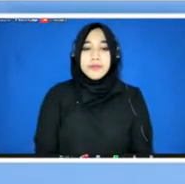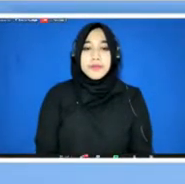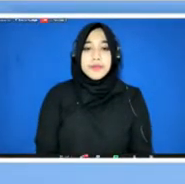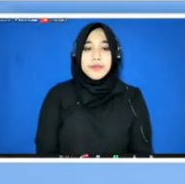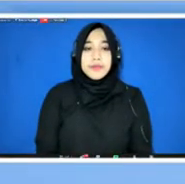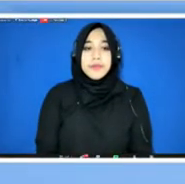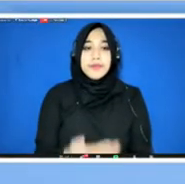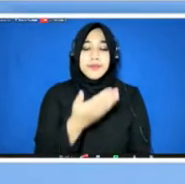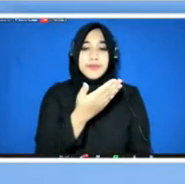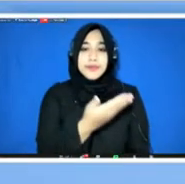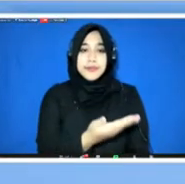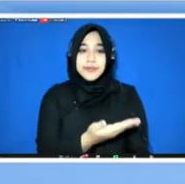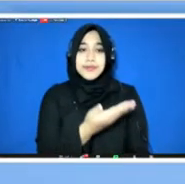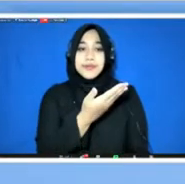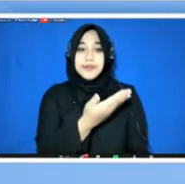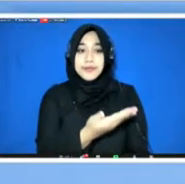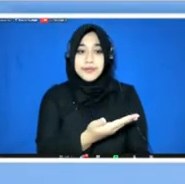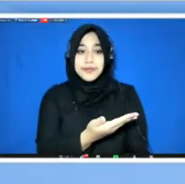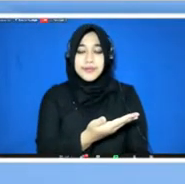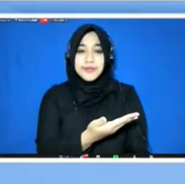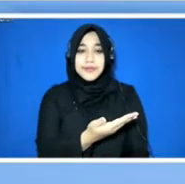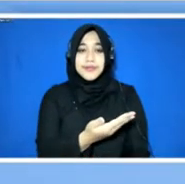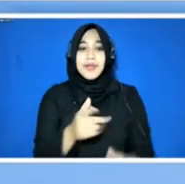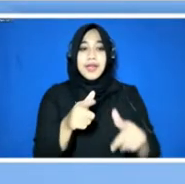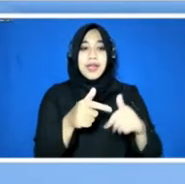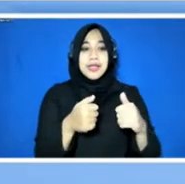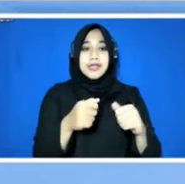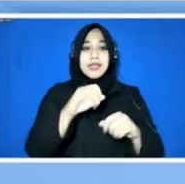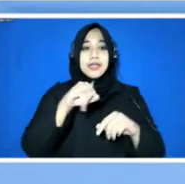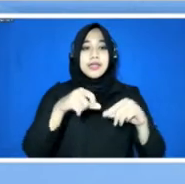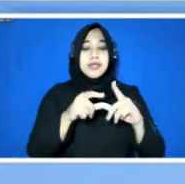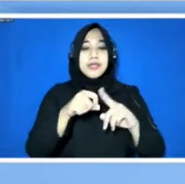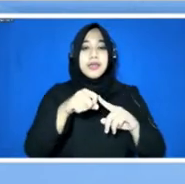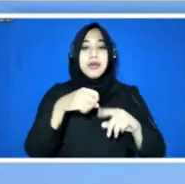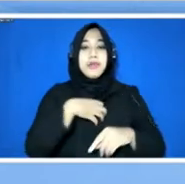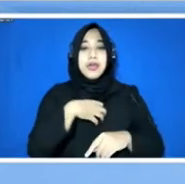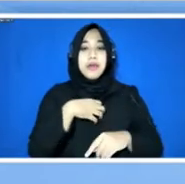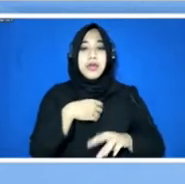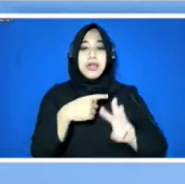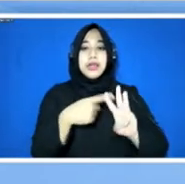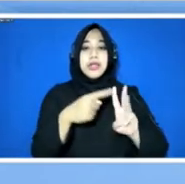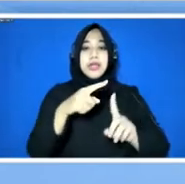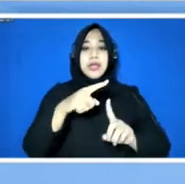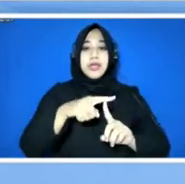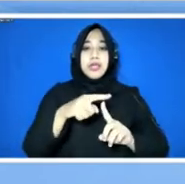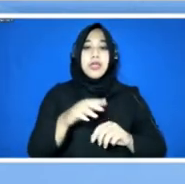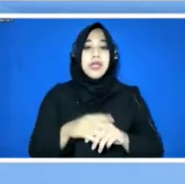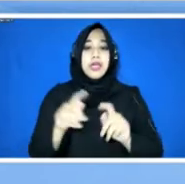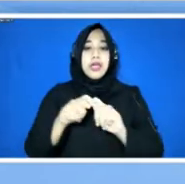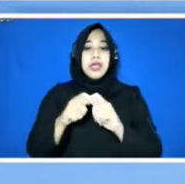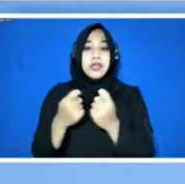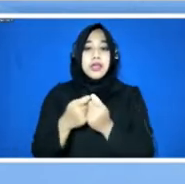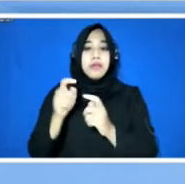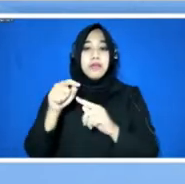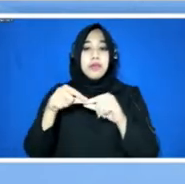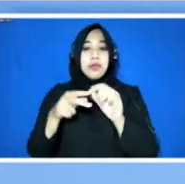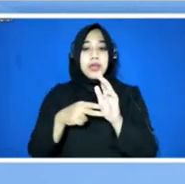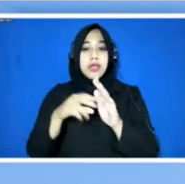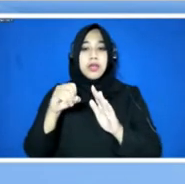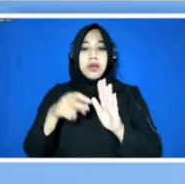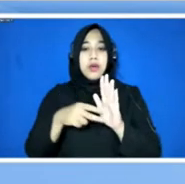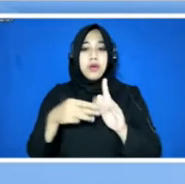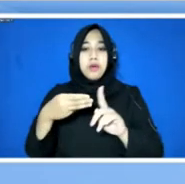Ini dia hasil jajak pendapat kesadaran publik tentang 3T yang sudah dilakukan oleh tim Lean On by Invest DM.